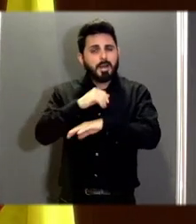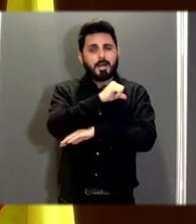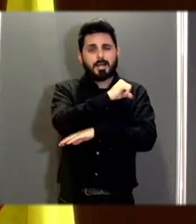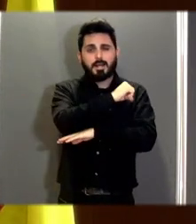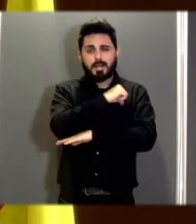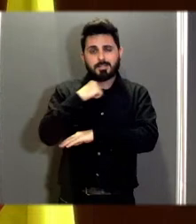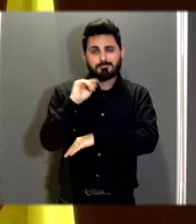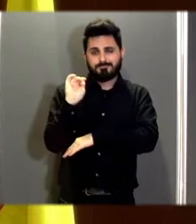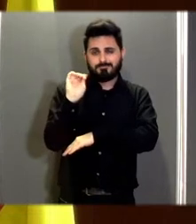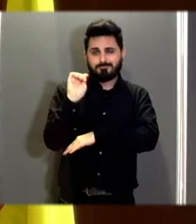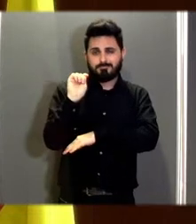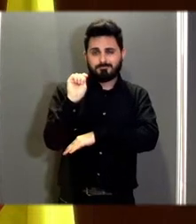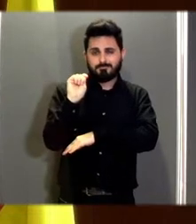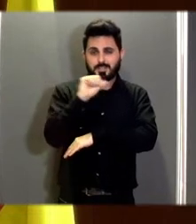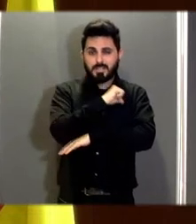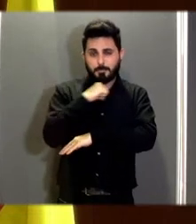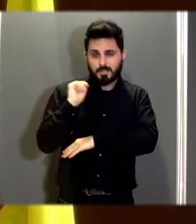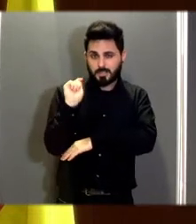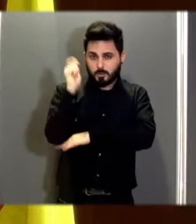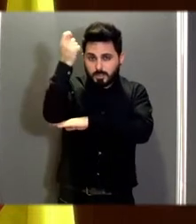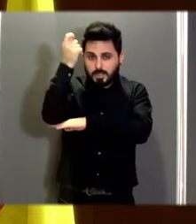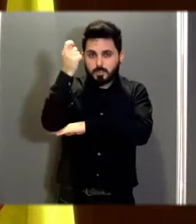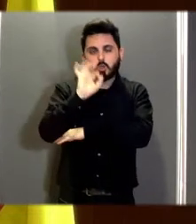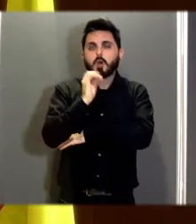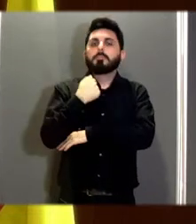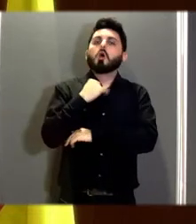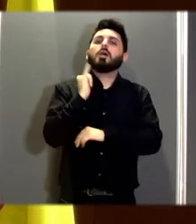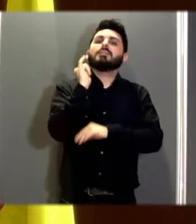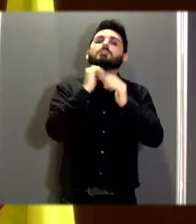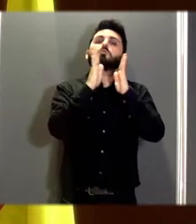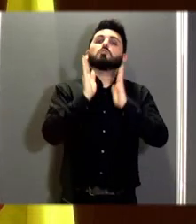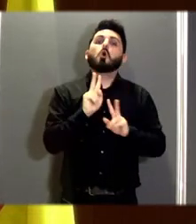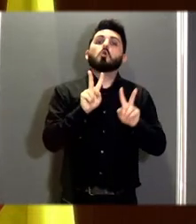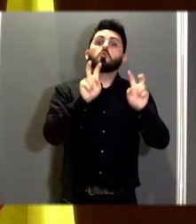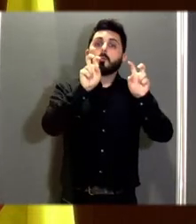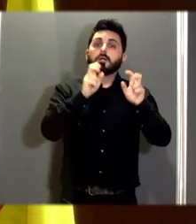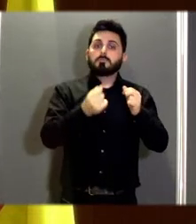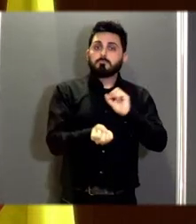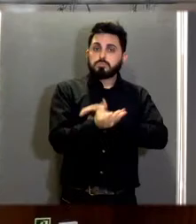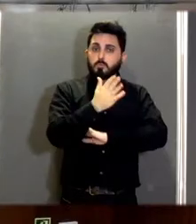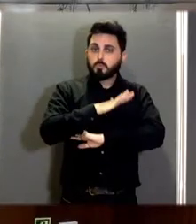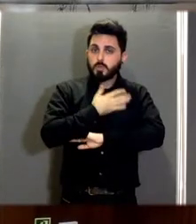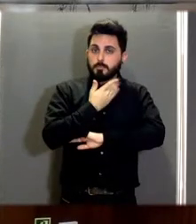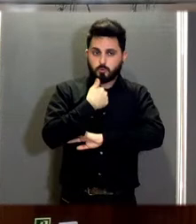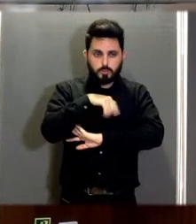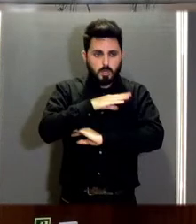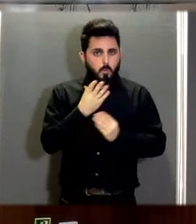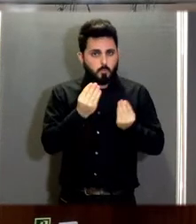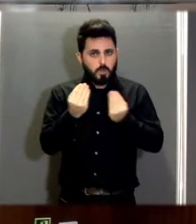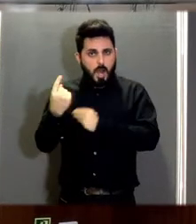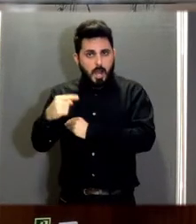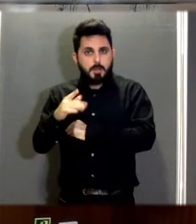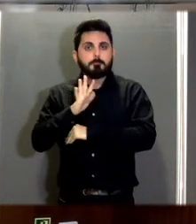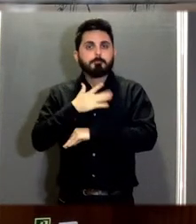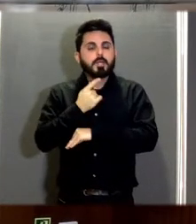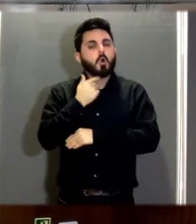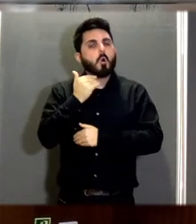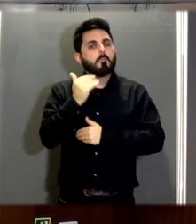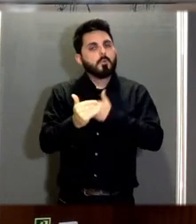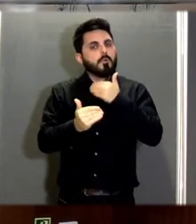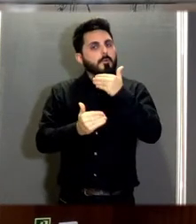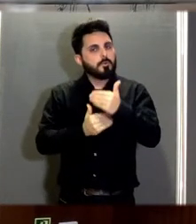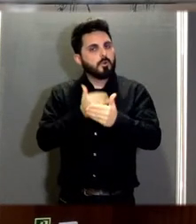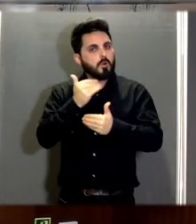poden construir i nosaltres ja en tenim moltes, però sí que efectivament cal el control del territori. I finalment,